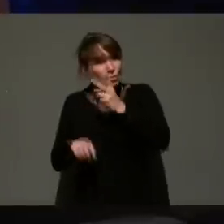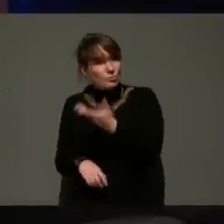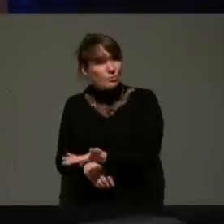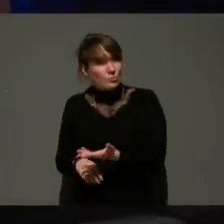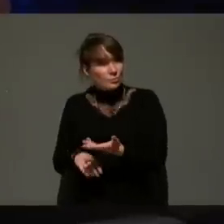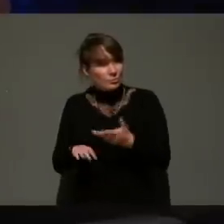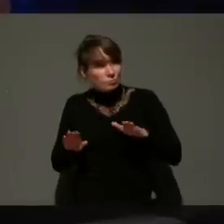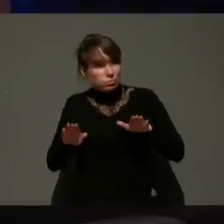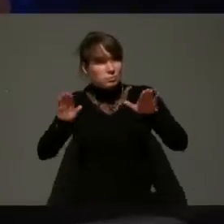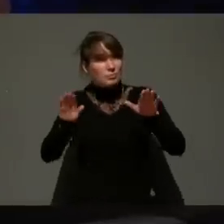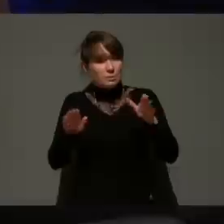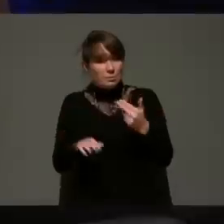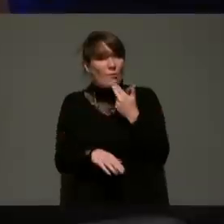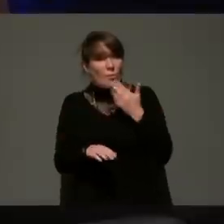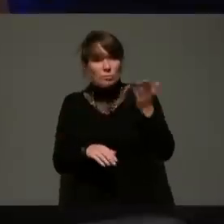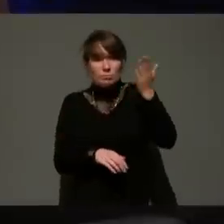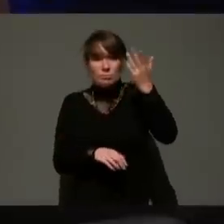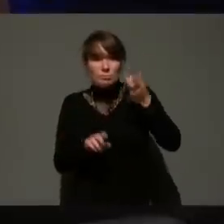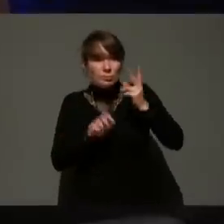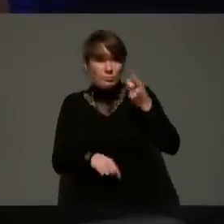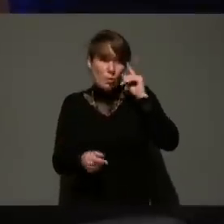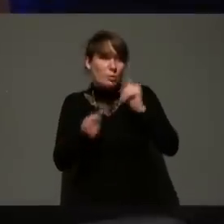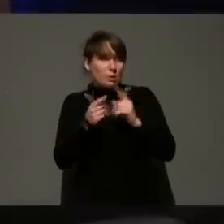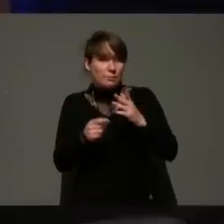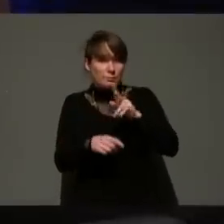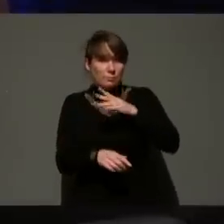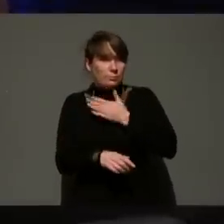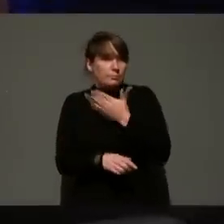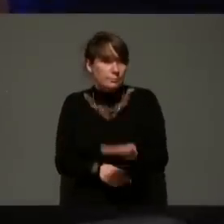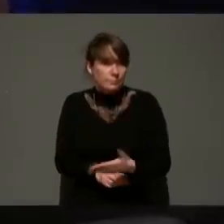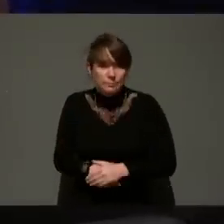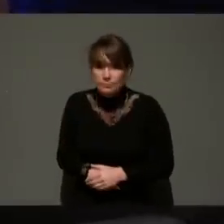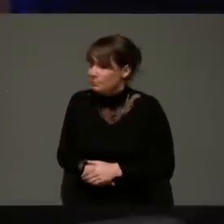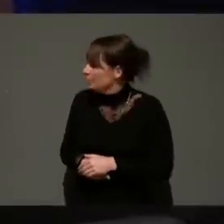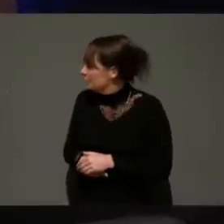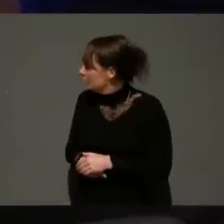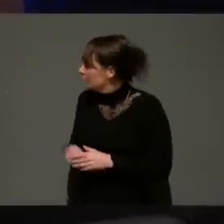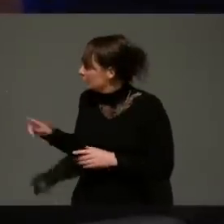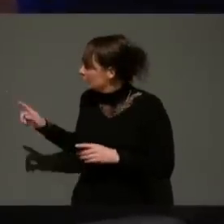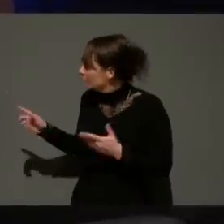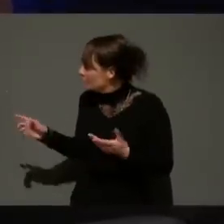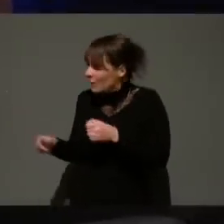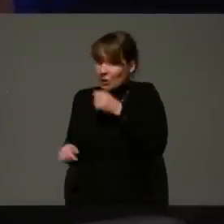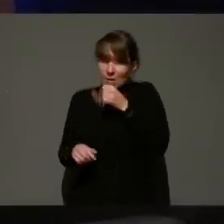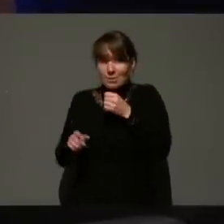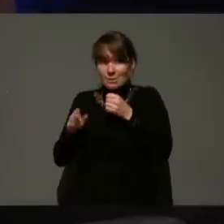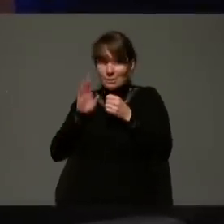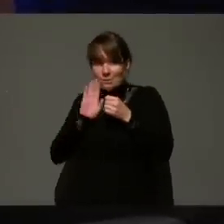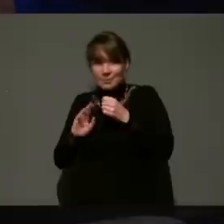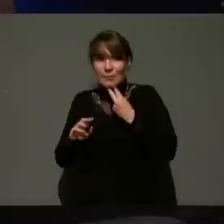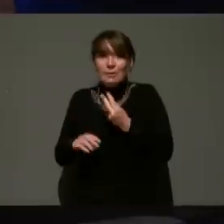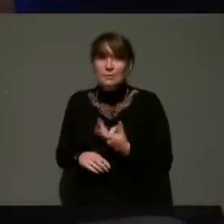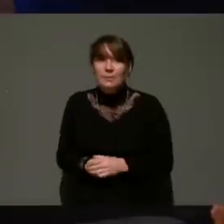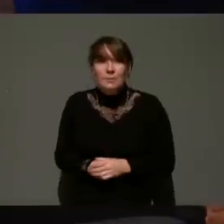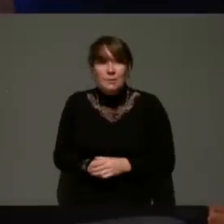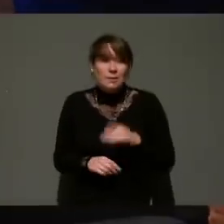surtout gagner en performance, parce que c'était l'objectif. Parlez comme ça. Oui, voilà. C'est surtout gagner en